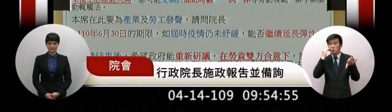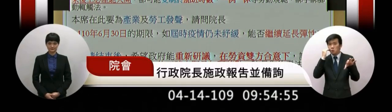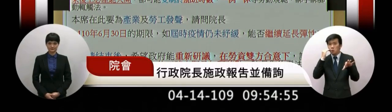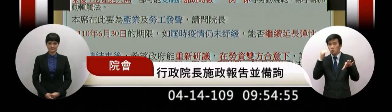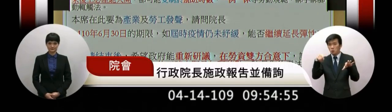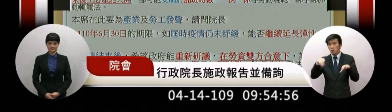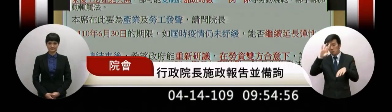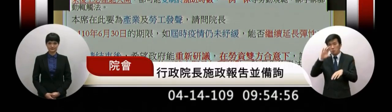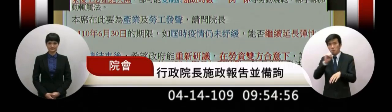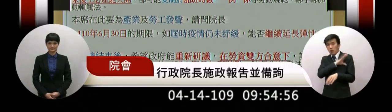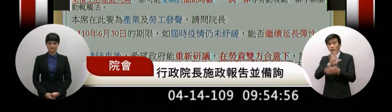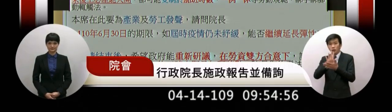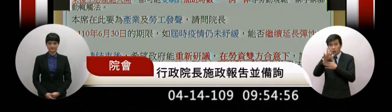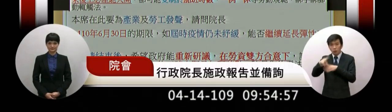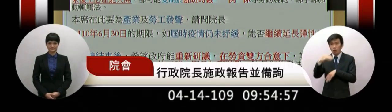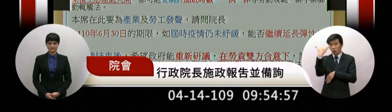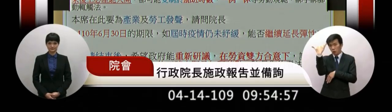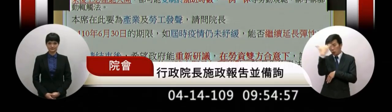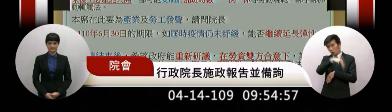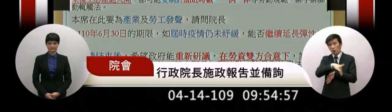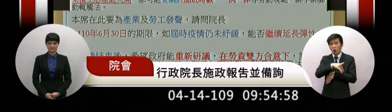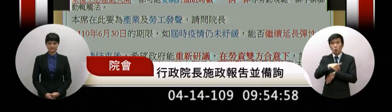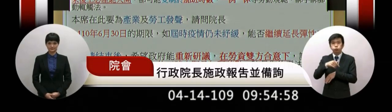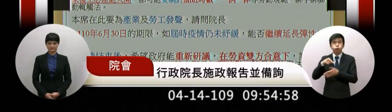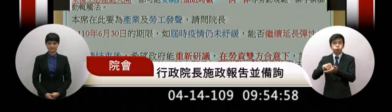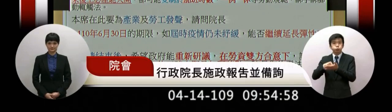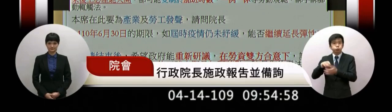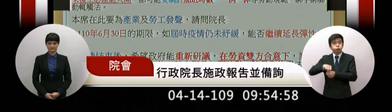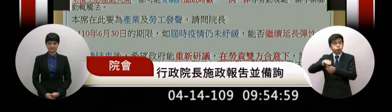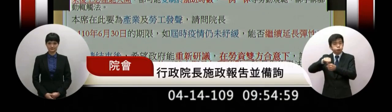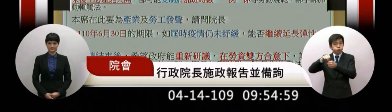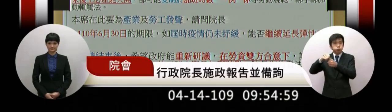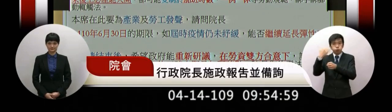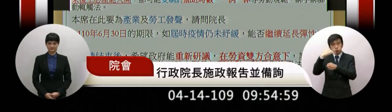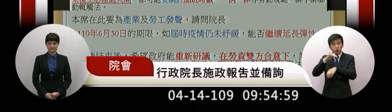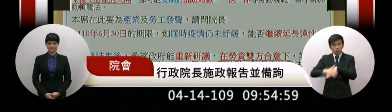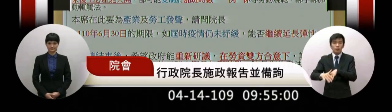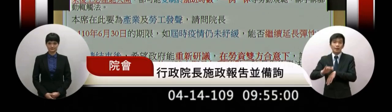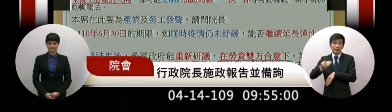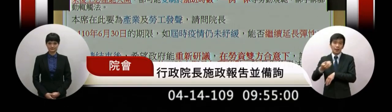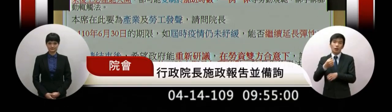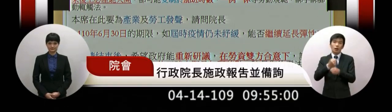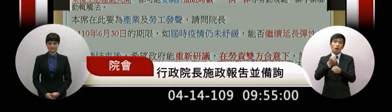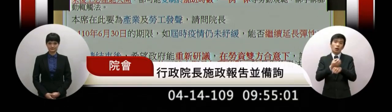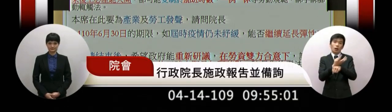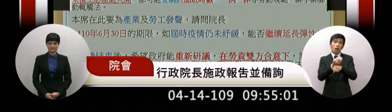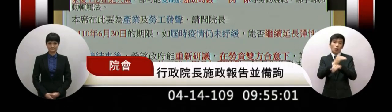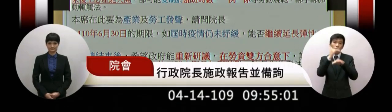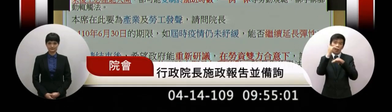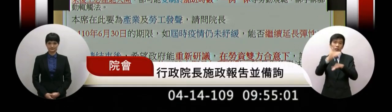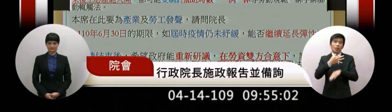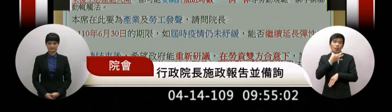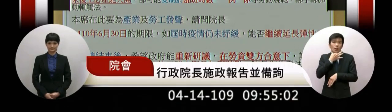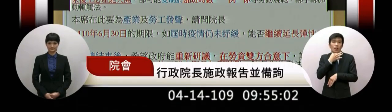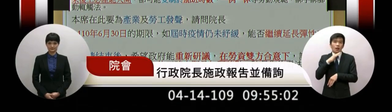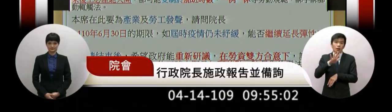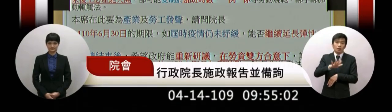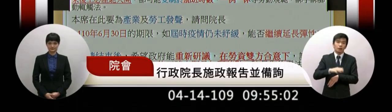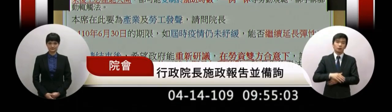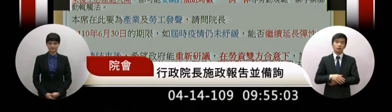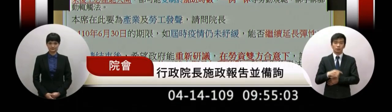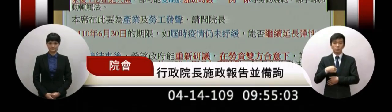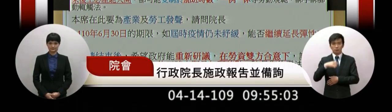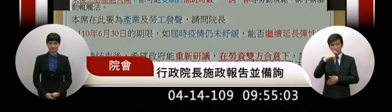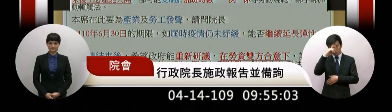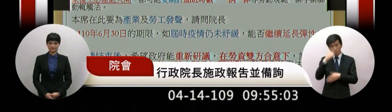但却可能受限于加班时数、一例一休等劳动规定绑手绑脚，动辄触法。所以本席要在这边为